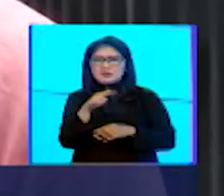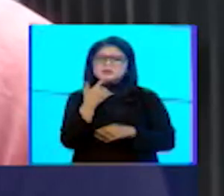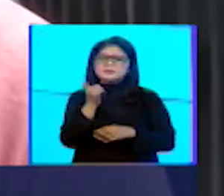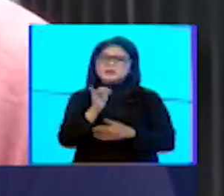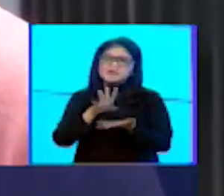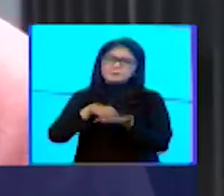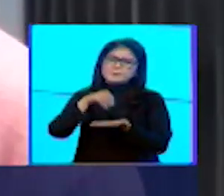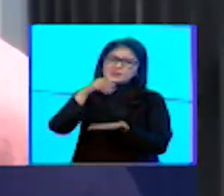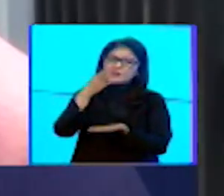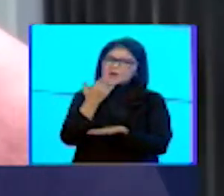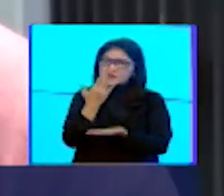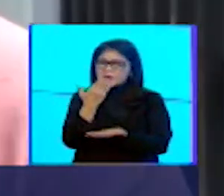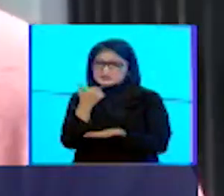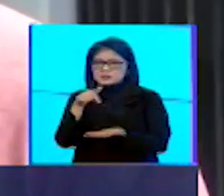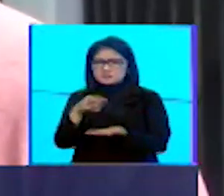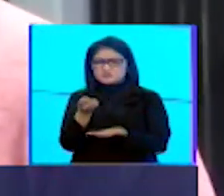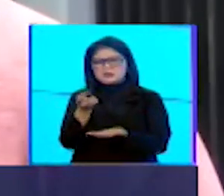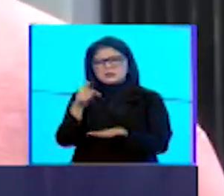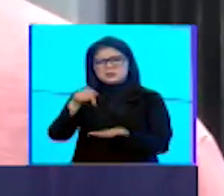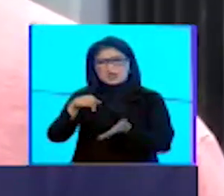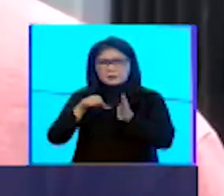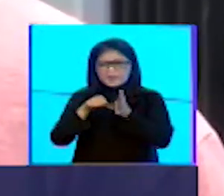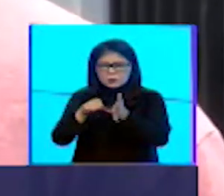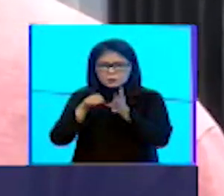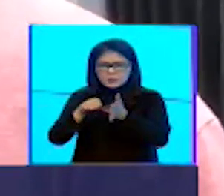kan nggak ada. Nah, kita melayani